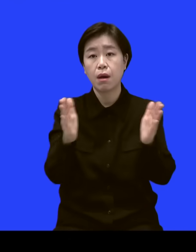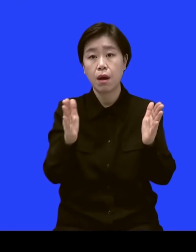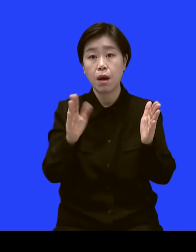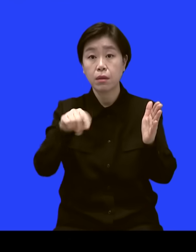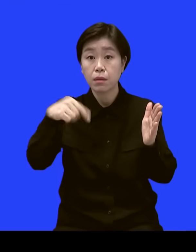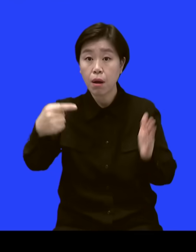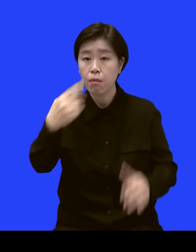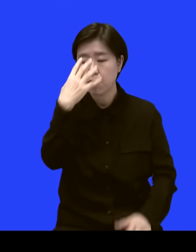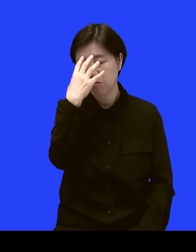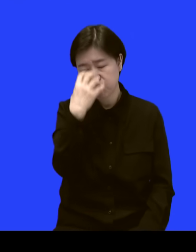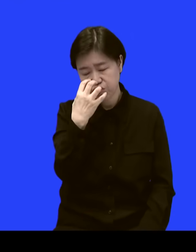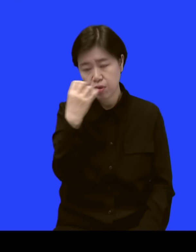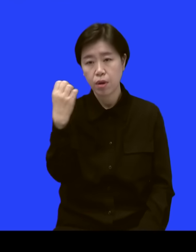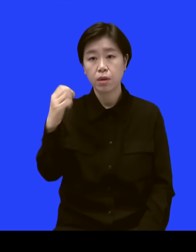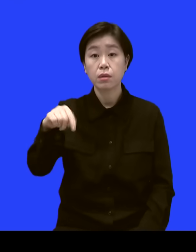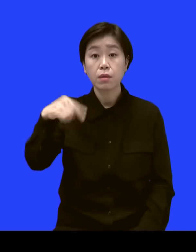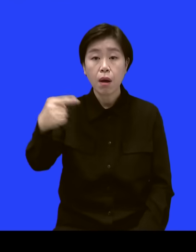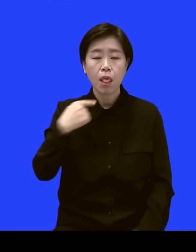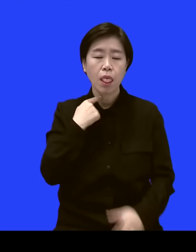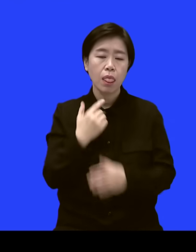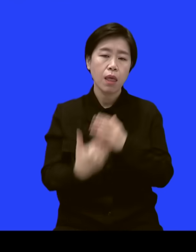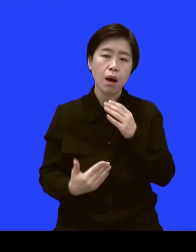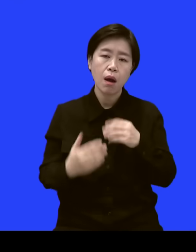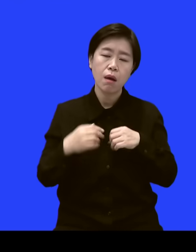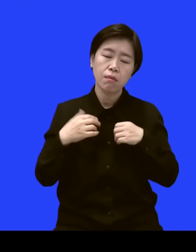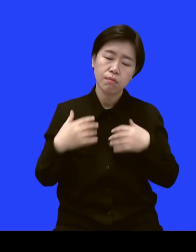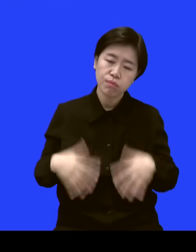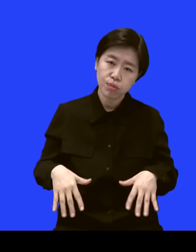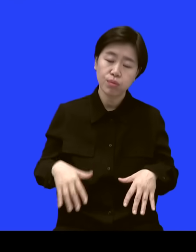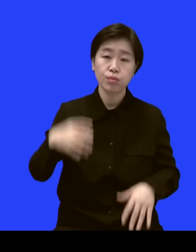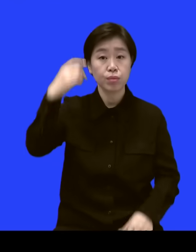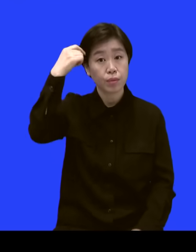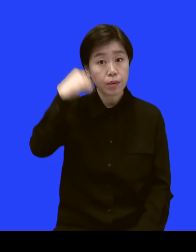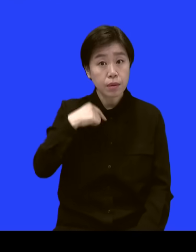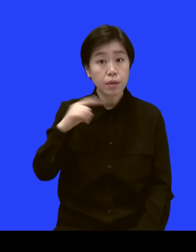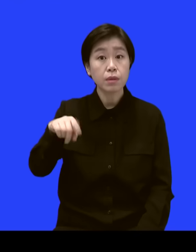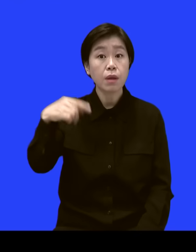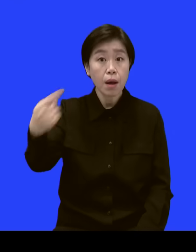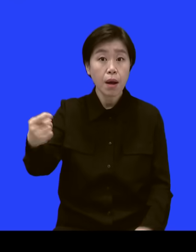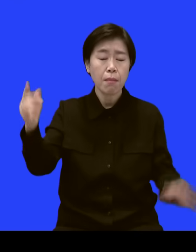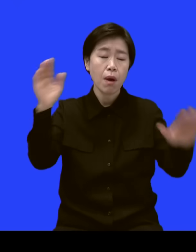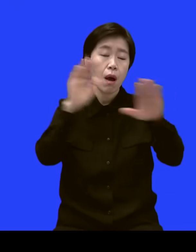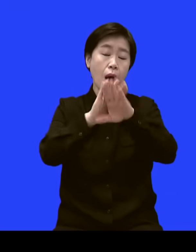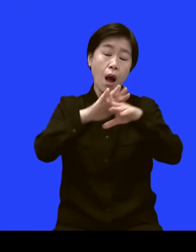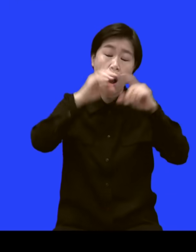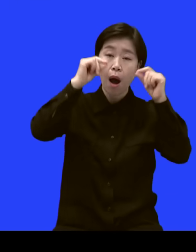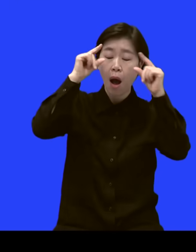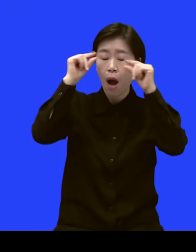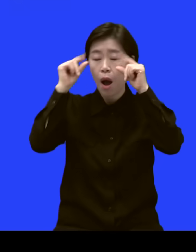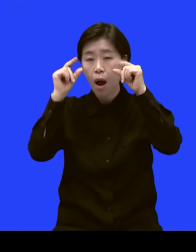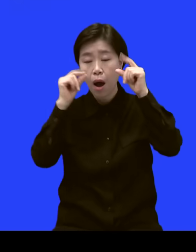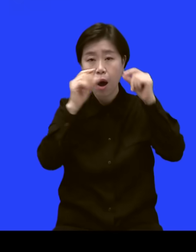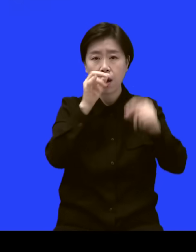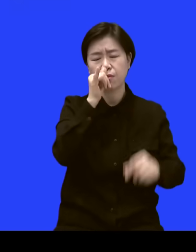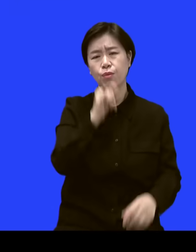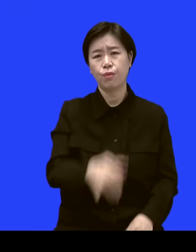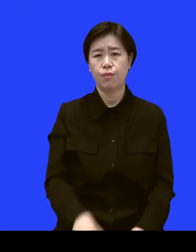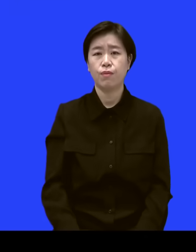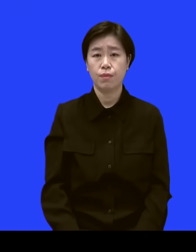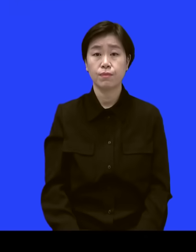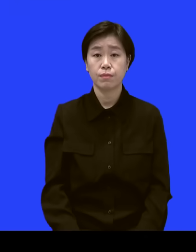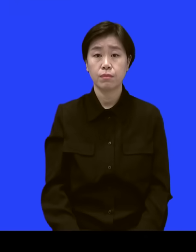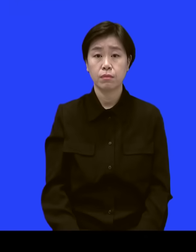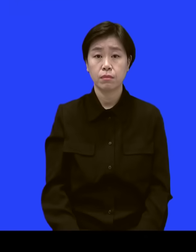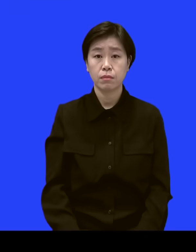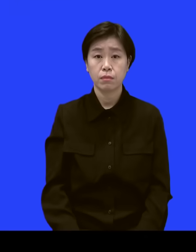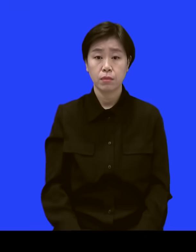우울증, 무기력증 그리고 불면증이 정말 심해지기 시작했어요. 그래 이러면 잠 못 자지.